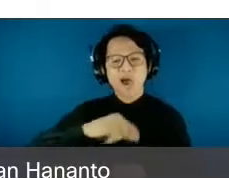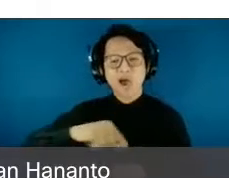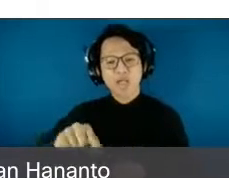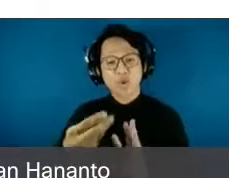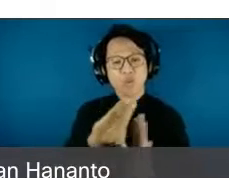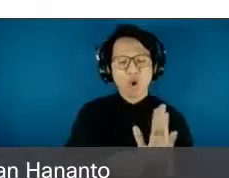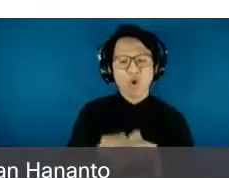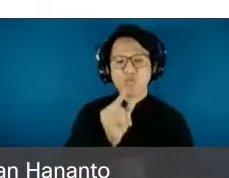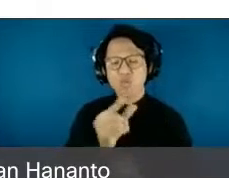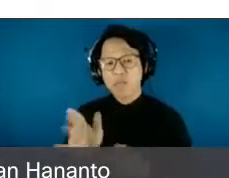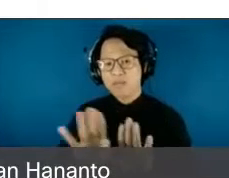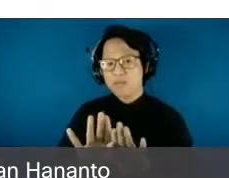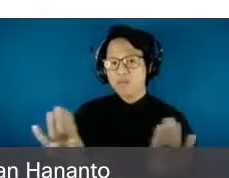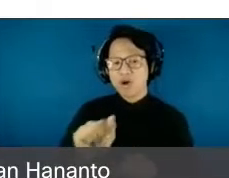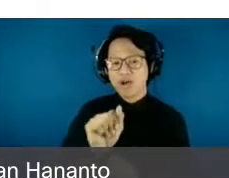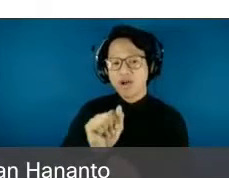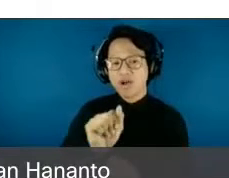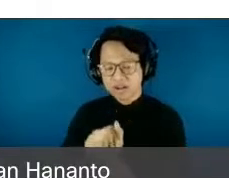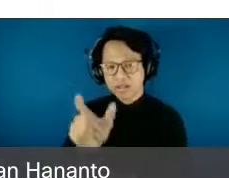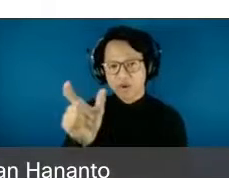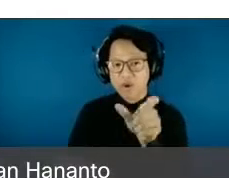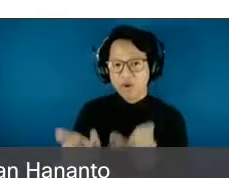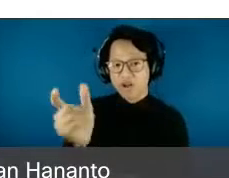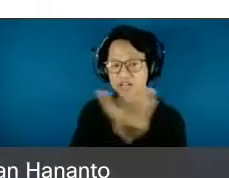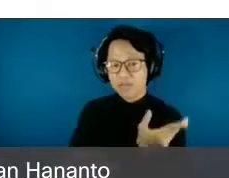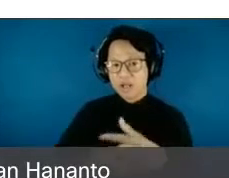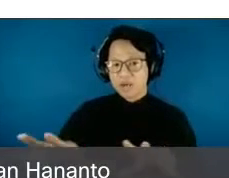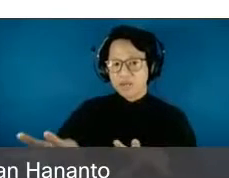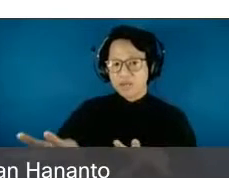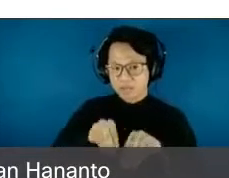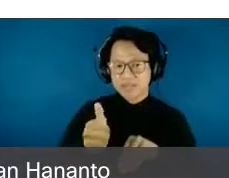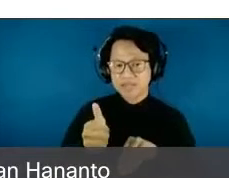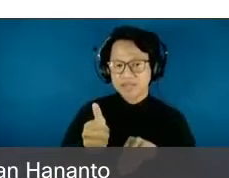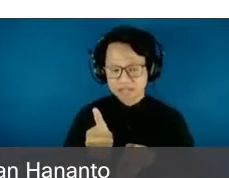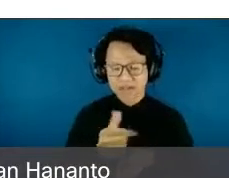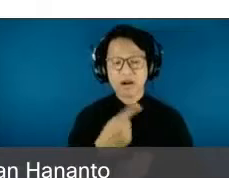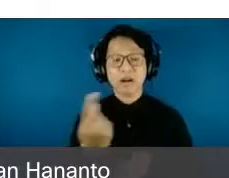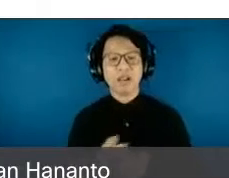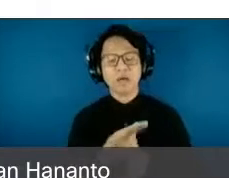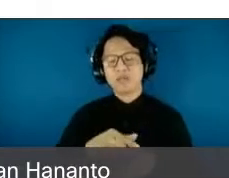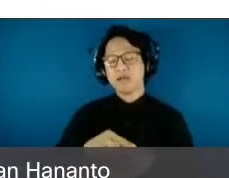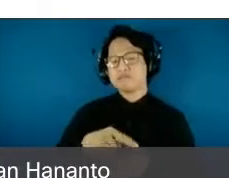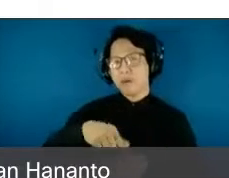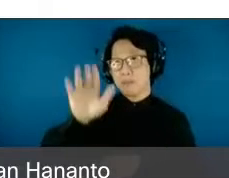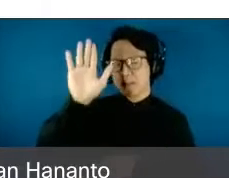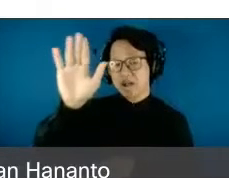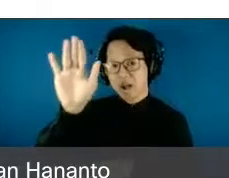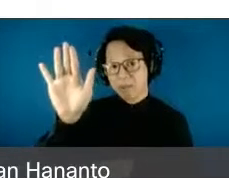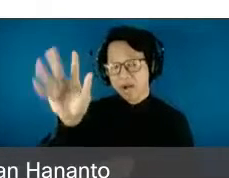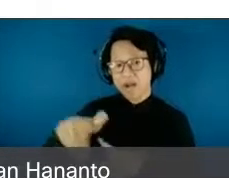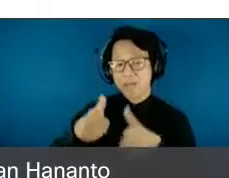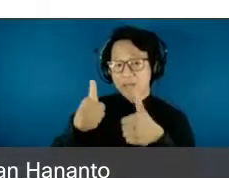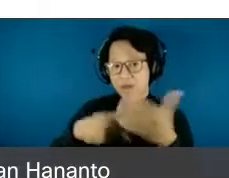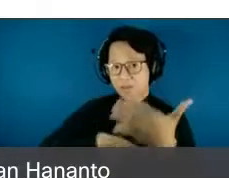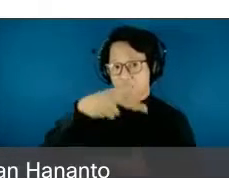peluang bekerja untuk teman-teman dengan disabilitas, sehingga kita bisa mendapatkan masa depan yang lebih baik melalui program